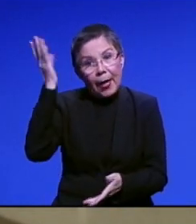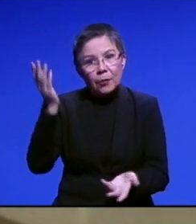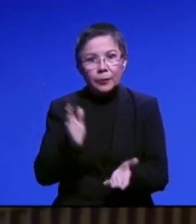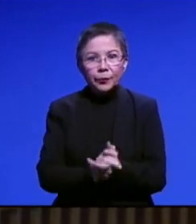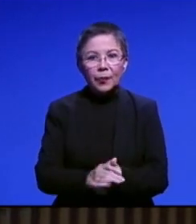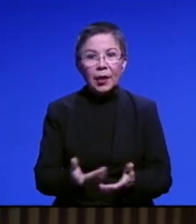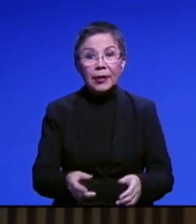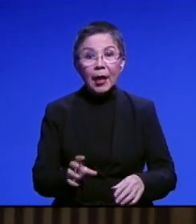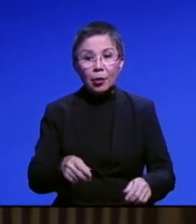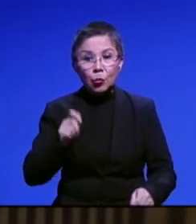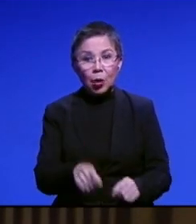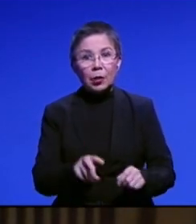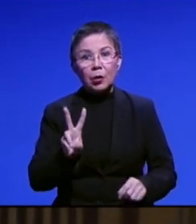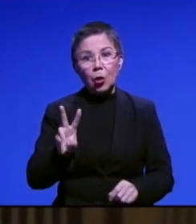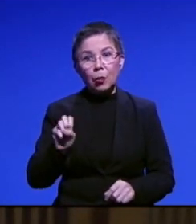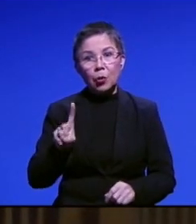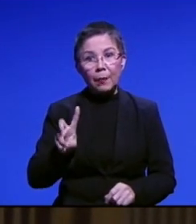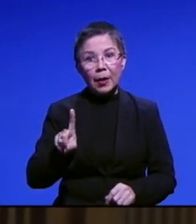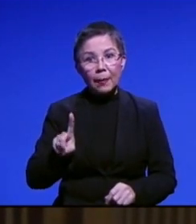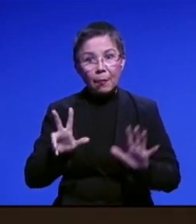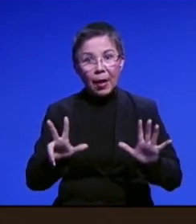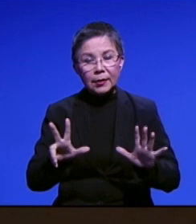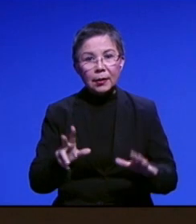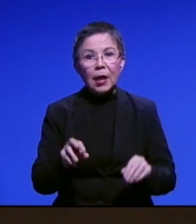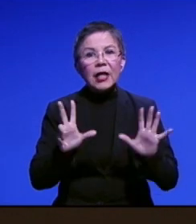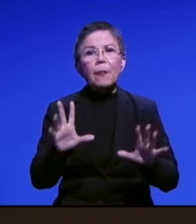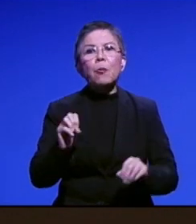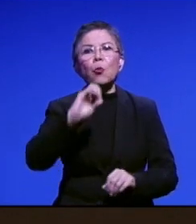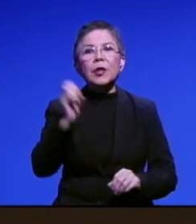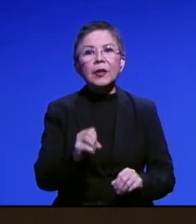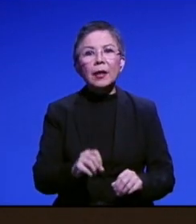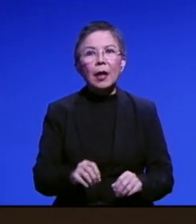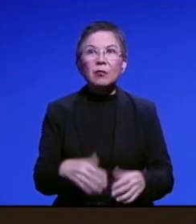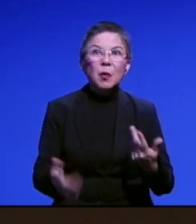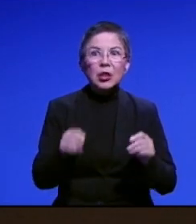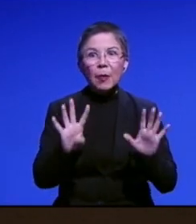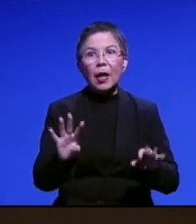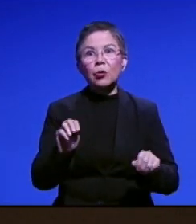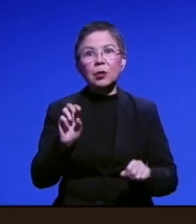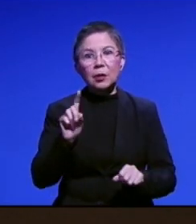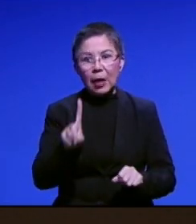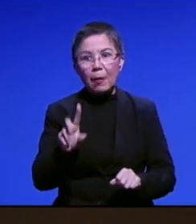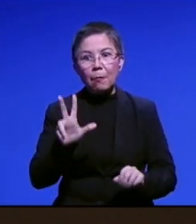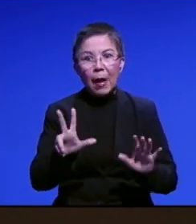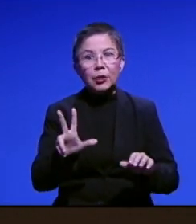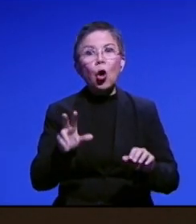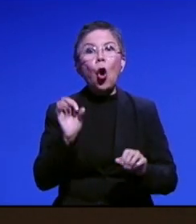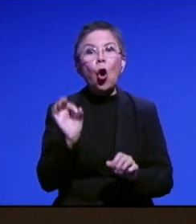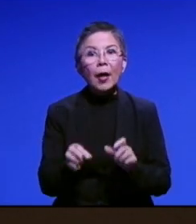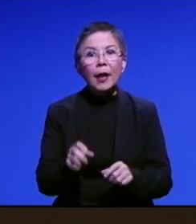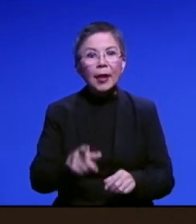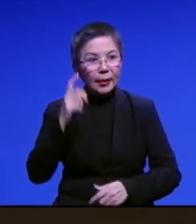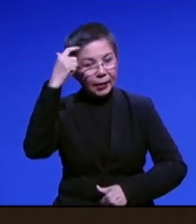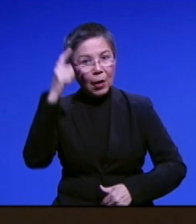putusan terhadap koruptor di tahun 2018, hampir 80% atau 918 orang terdakwa